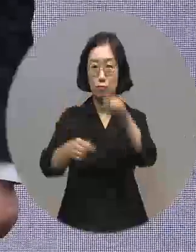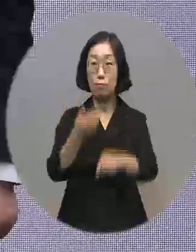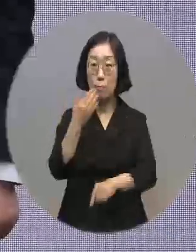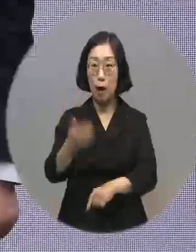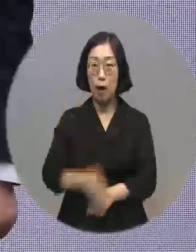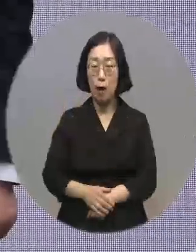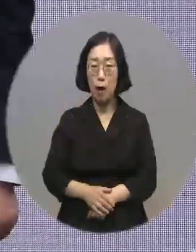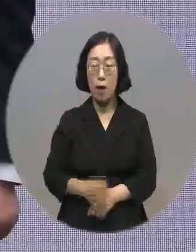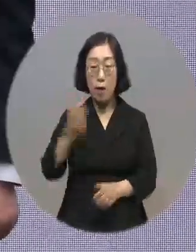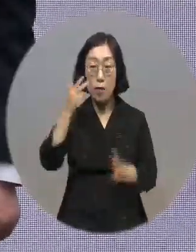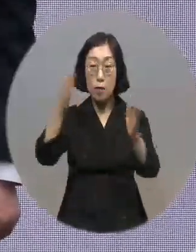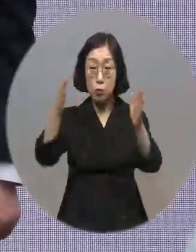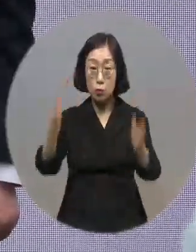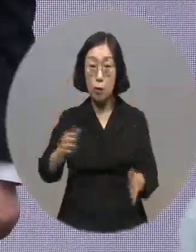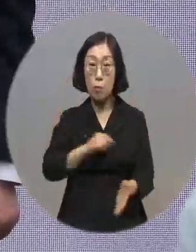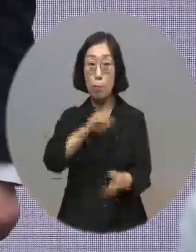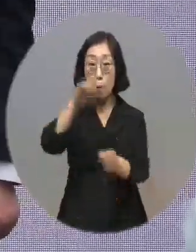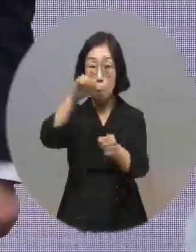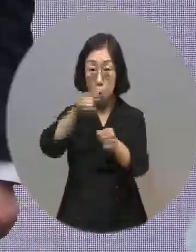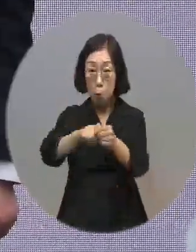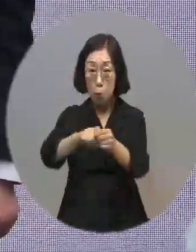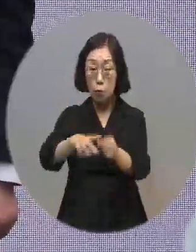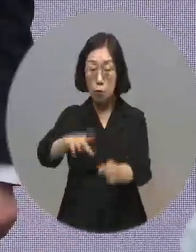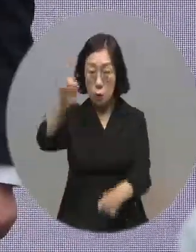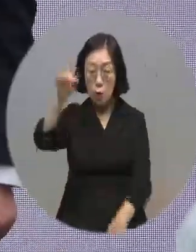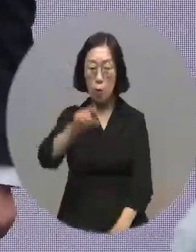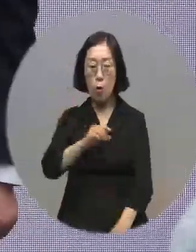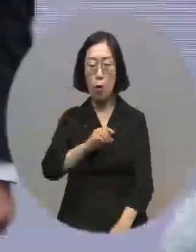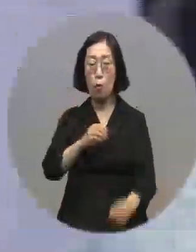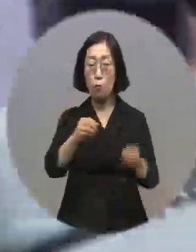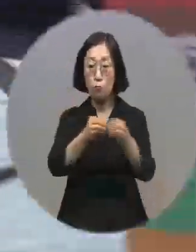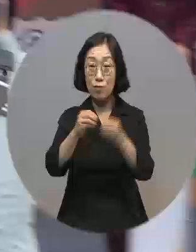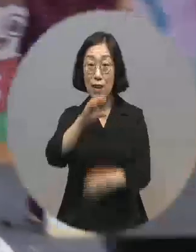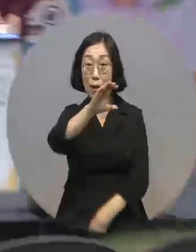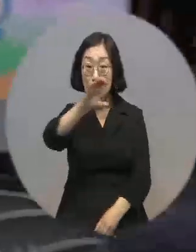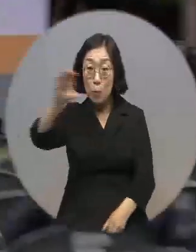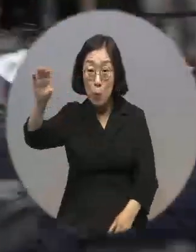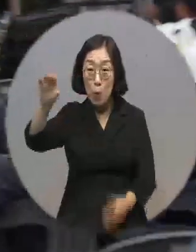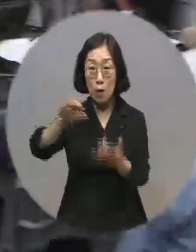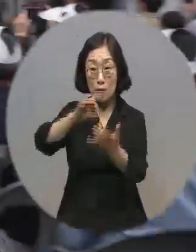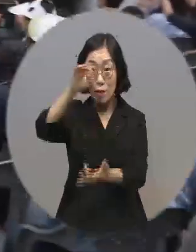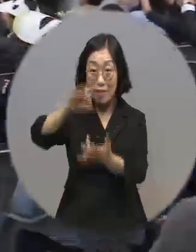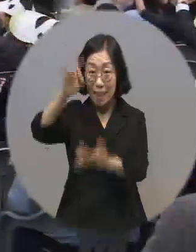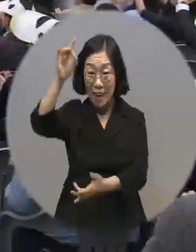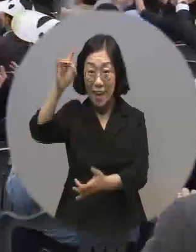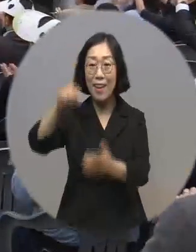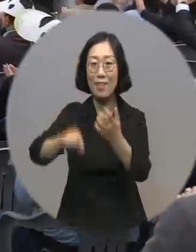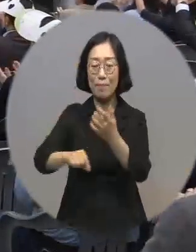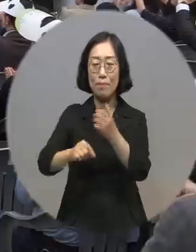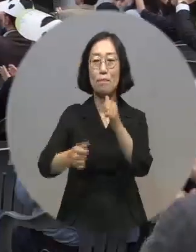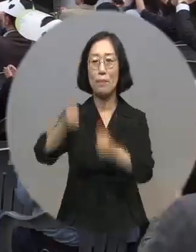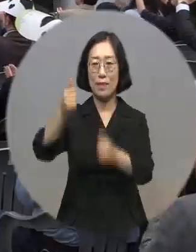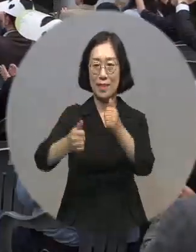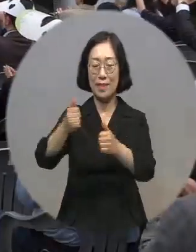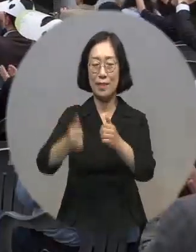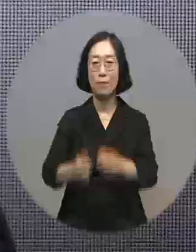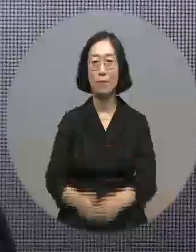이번 통일교육주간 슬로건은 처음으로 실시한 표어 공모전에서 채택됐는데요. 큰 박수